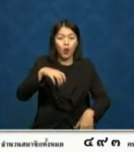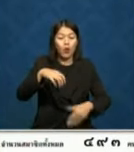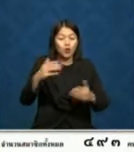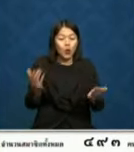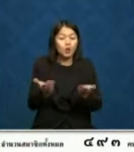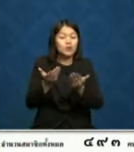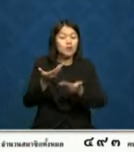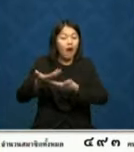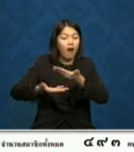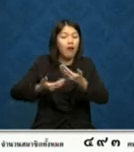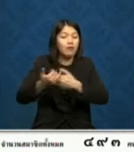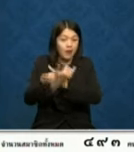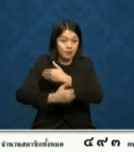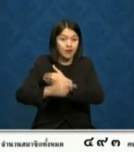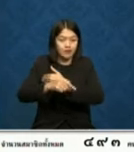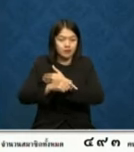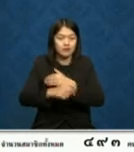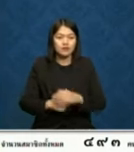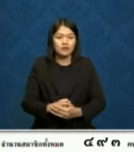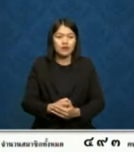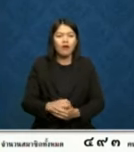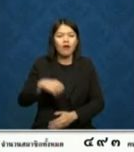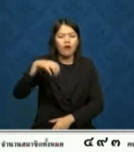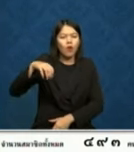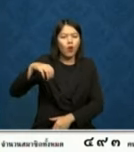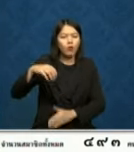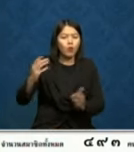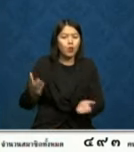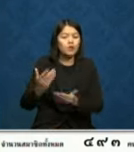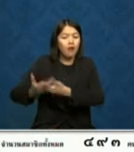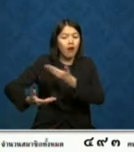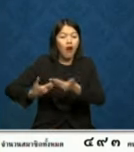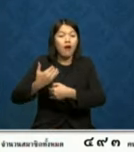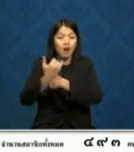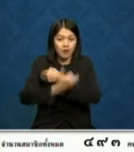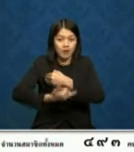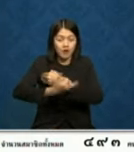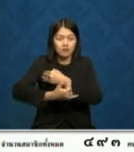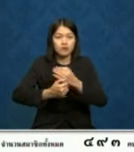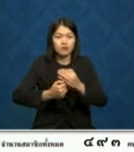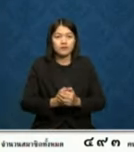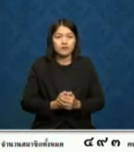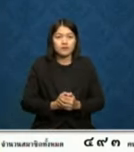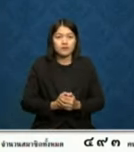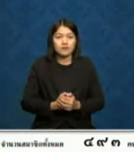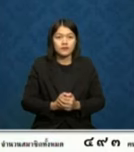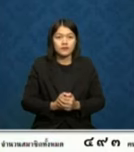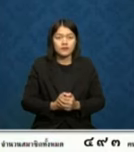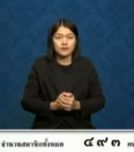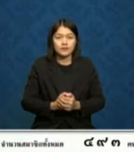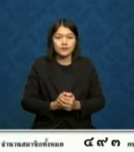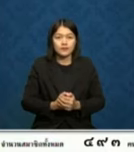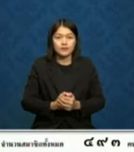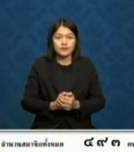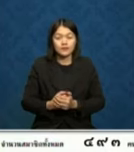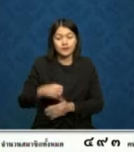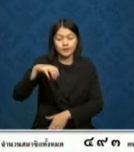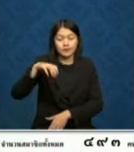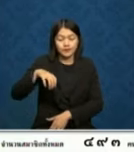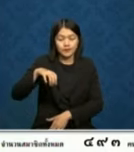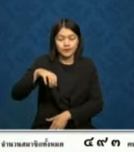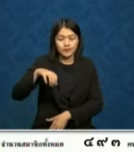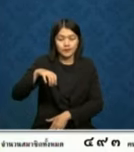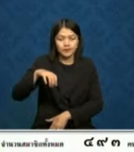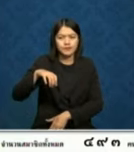ค้าระหว่างประเทศนะครับสำหรับกรมส่งเสริมการค้าระหว่างประเทศก็อยู่ในเป็นเป็นหน่วยงานนึงเป็น